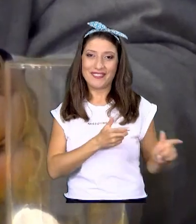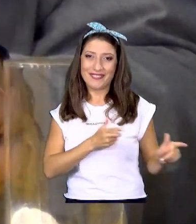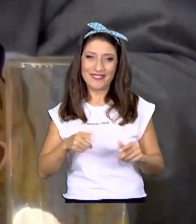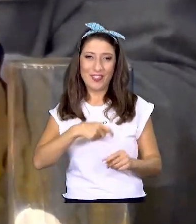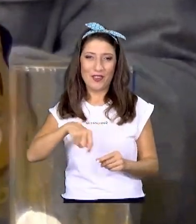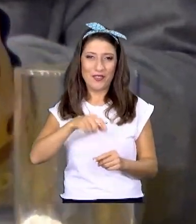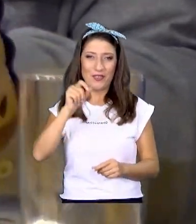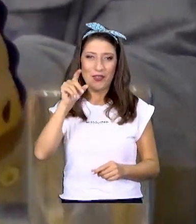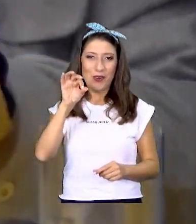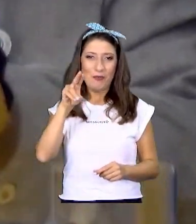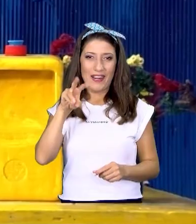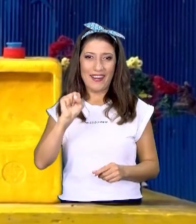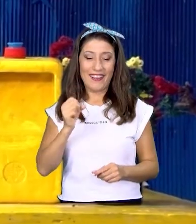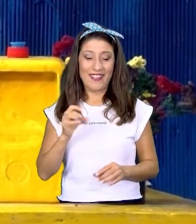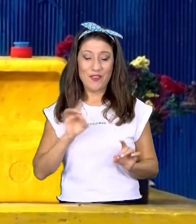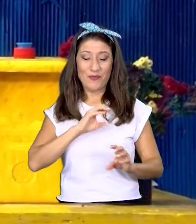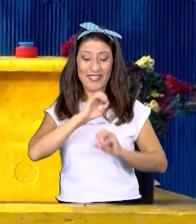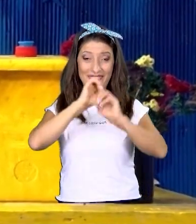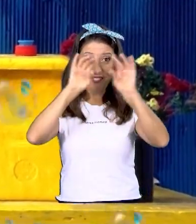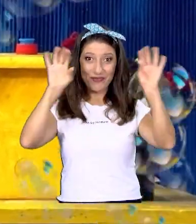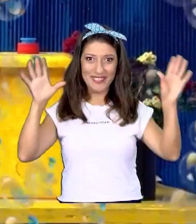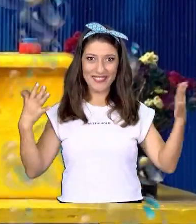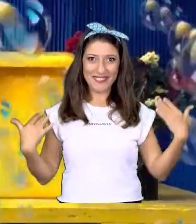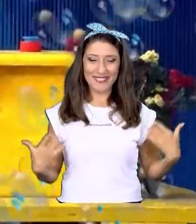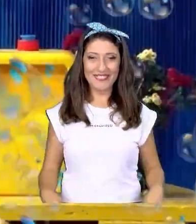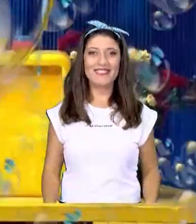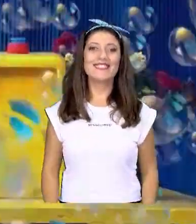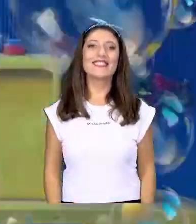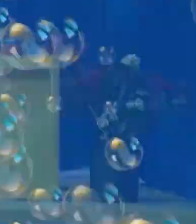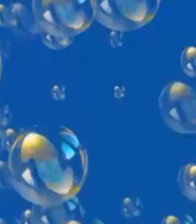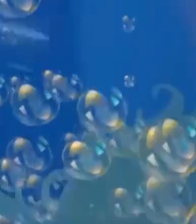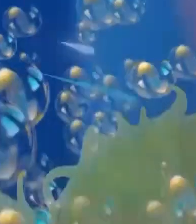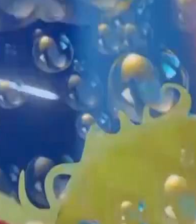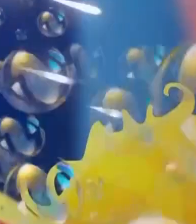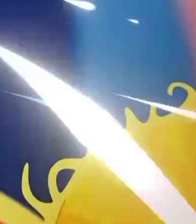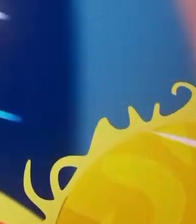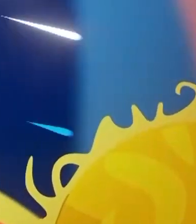կստացվի։ Հոպլա, հոպլա, հոպլա, հոպլա, հոպլա, հոպլա, հոպլա,